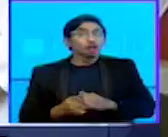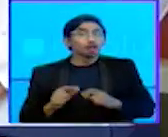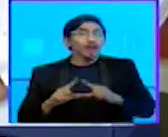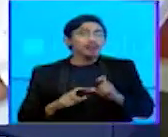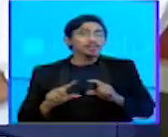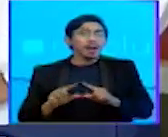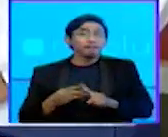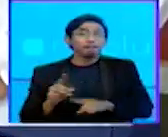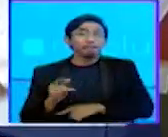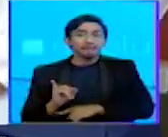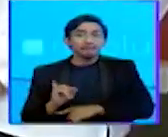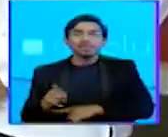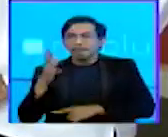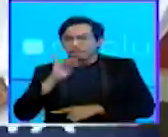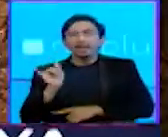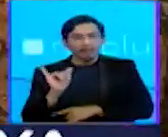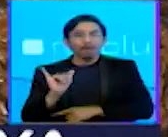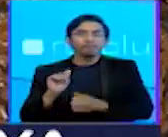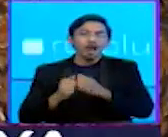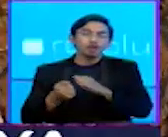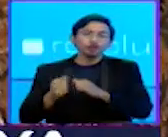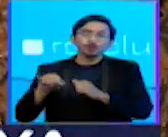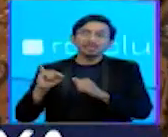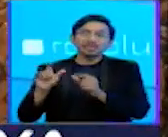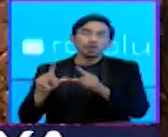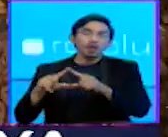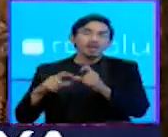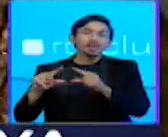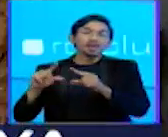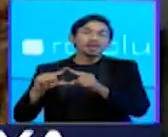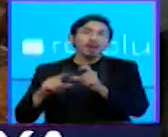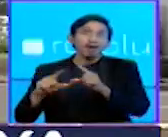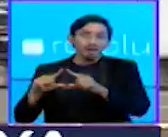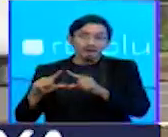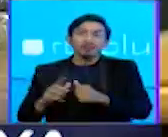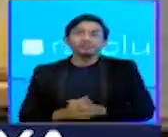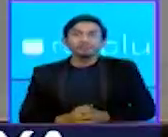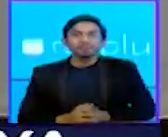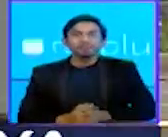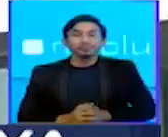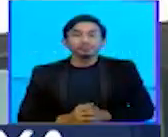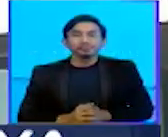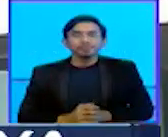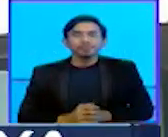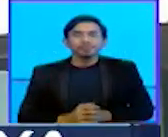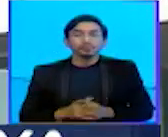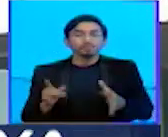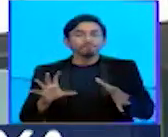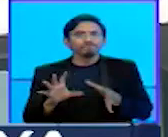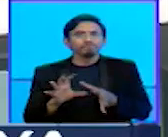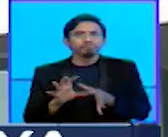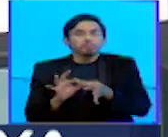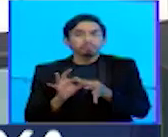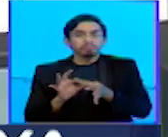terjadi pada Jiwasraya, di mana Asabri mengelola dana perusahaan dengan menyertakan perusahaan investasi yang tidak kredibel milik